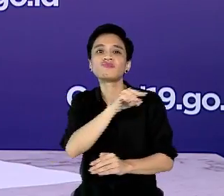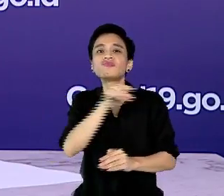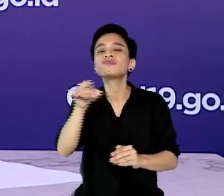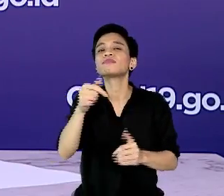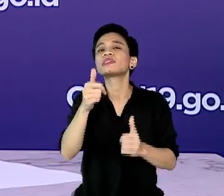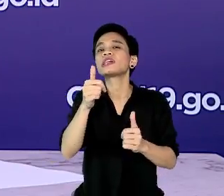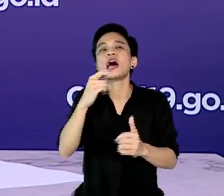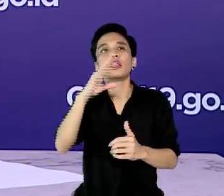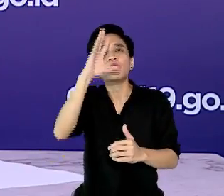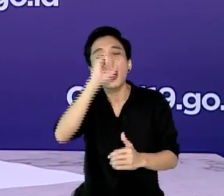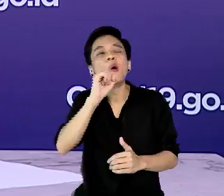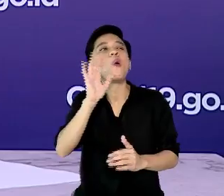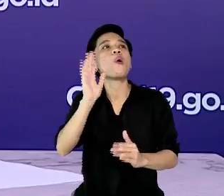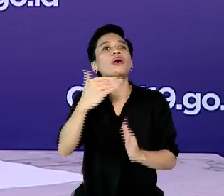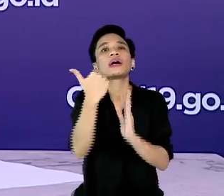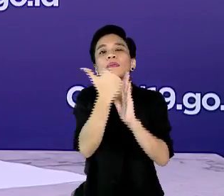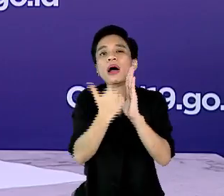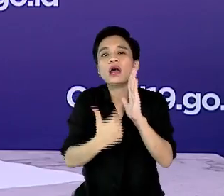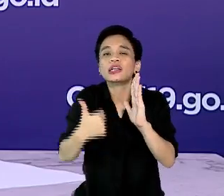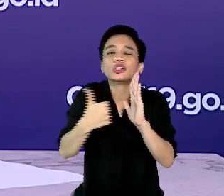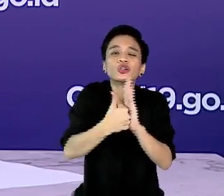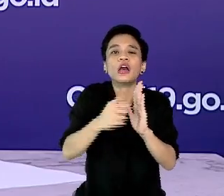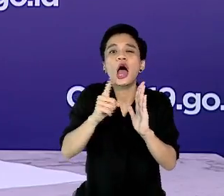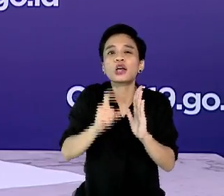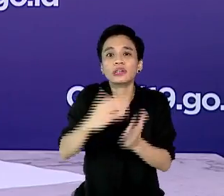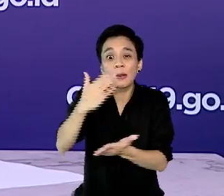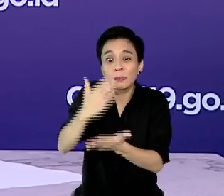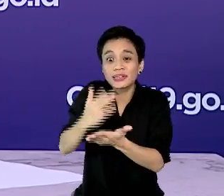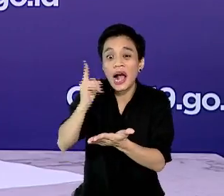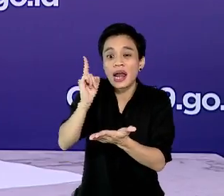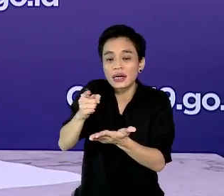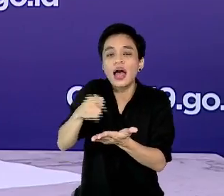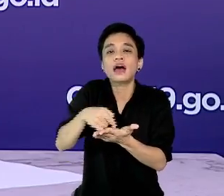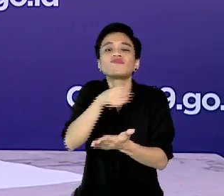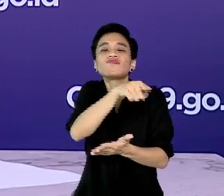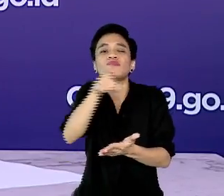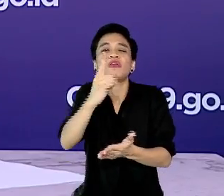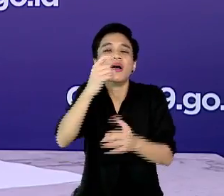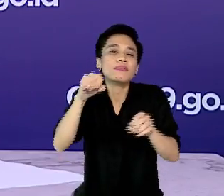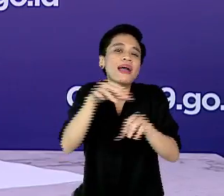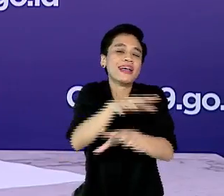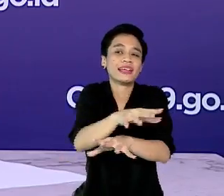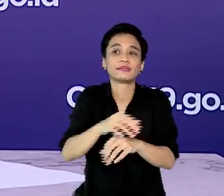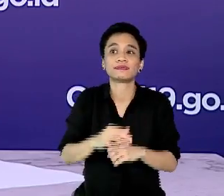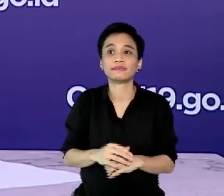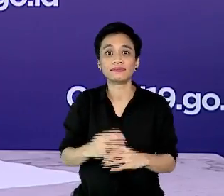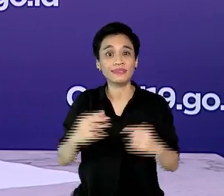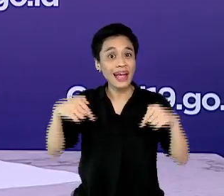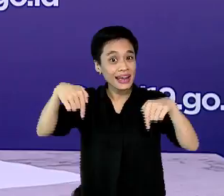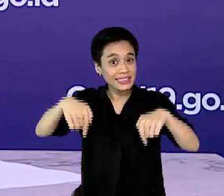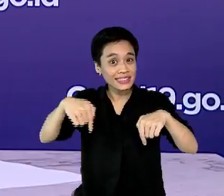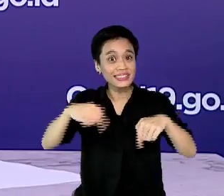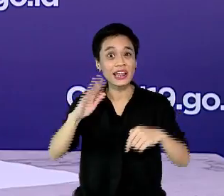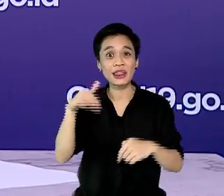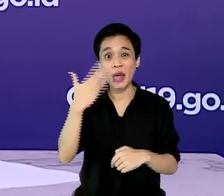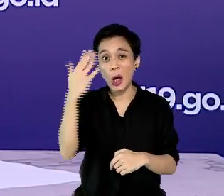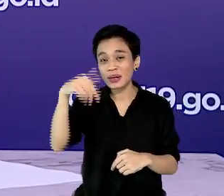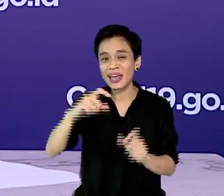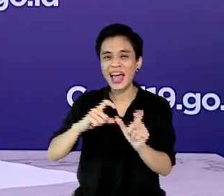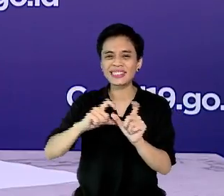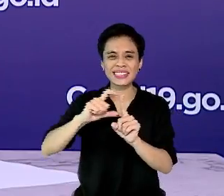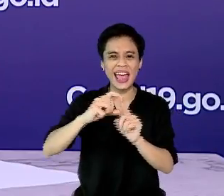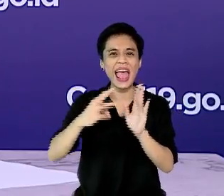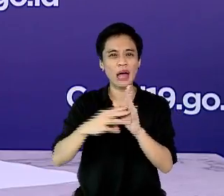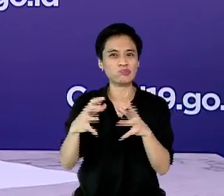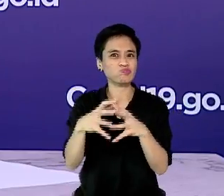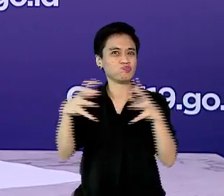harus diterapkan di tahun ini. Dan dengan sumber daya yang tentunya meningkat dibandingkan tahun lalu,